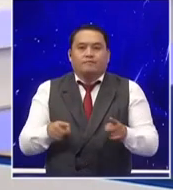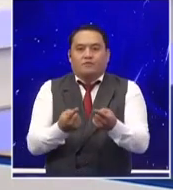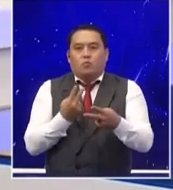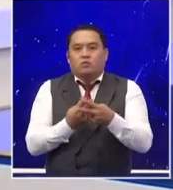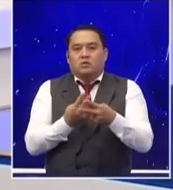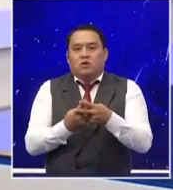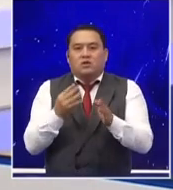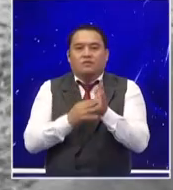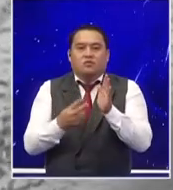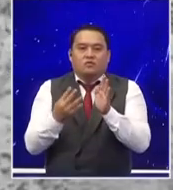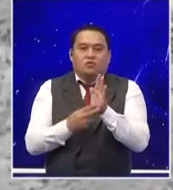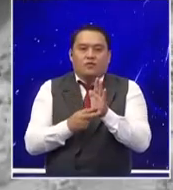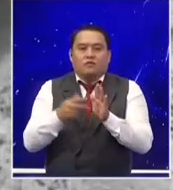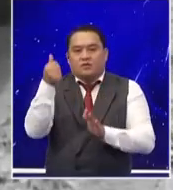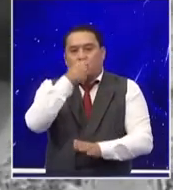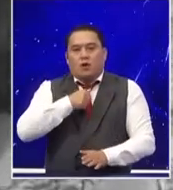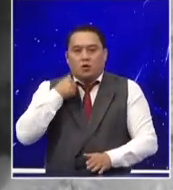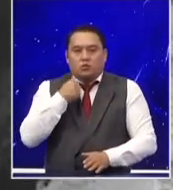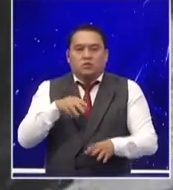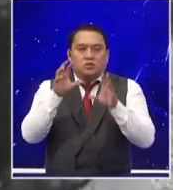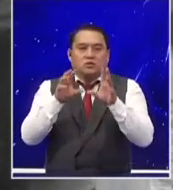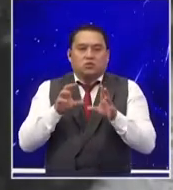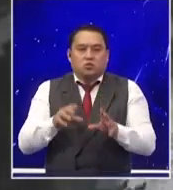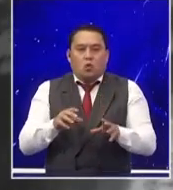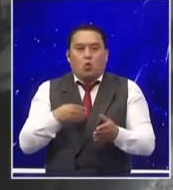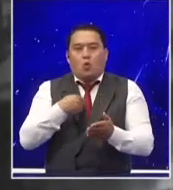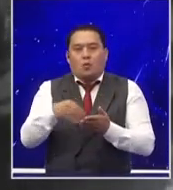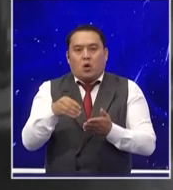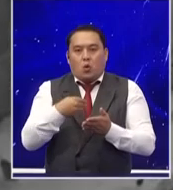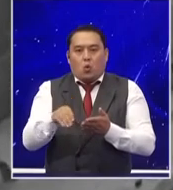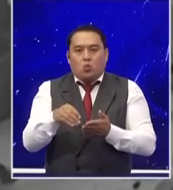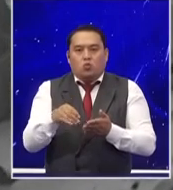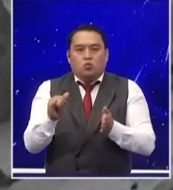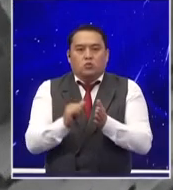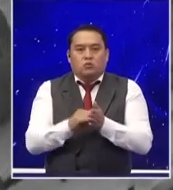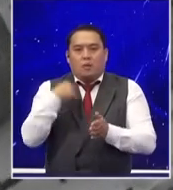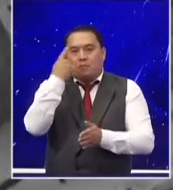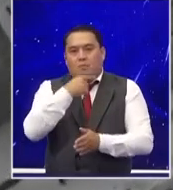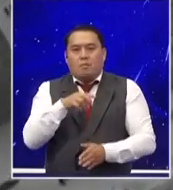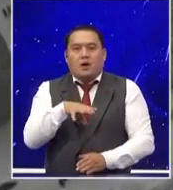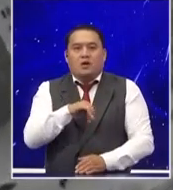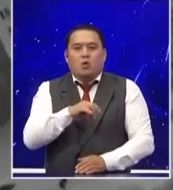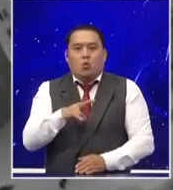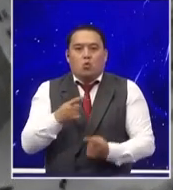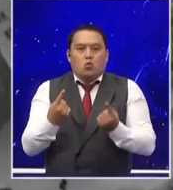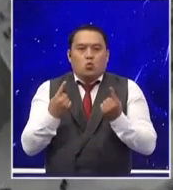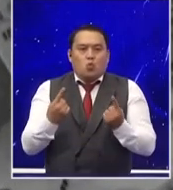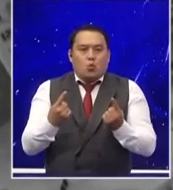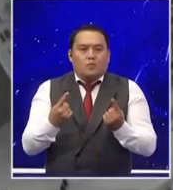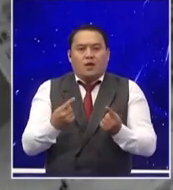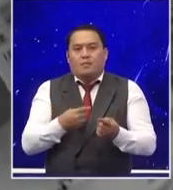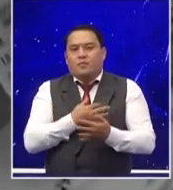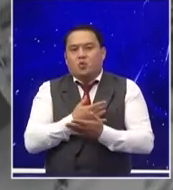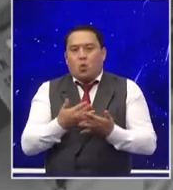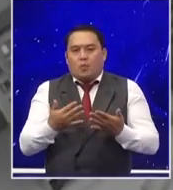рассказали в полиции в марте 1998 года мужчина незаконно приобрел и неустановленных лиц марихуану в особо крупном размере